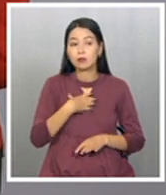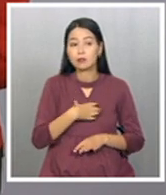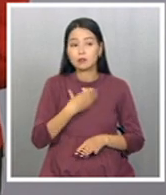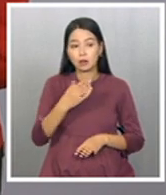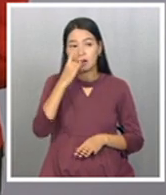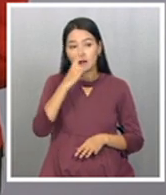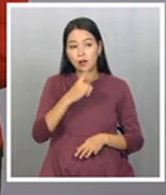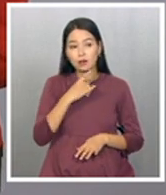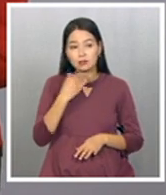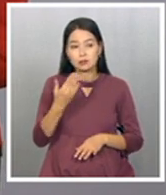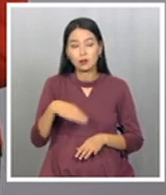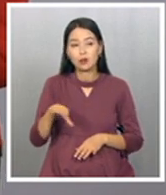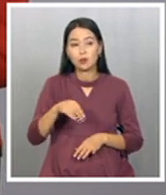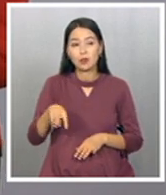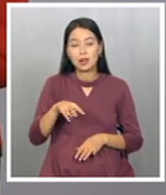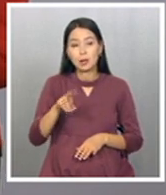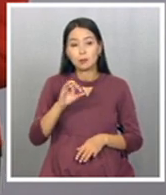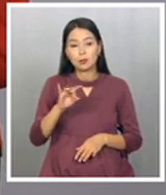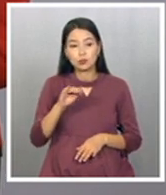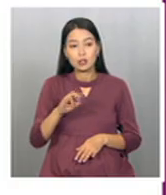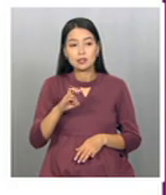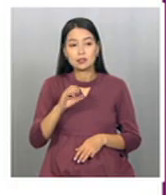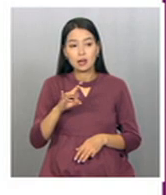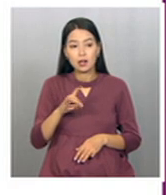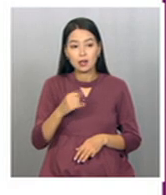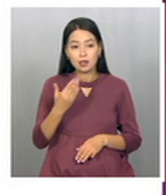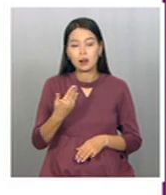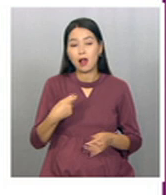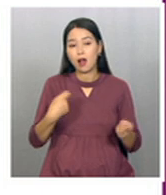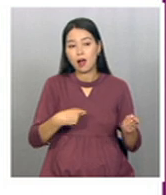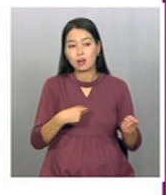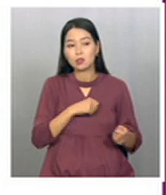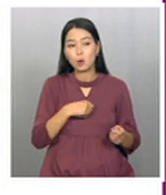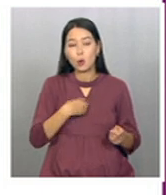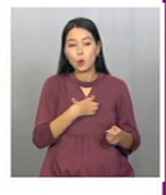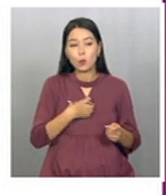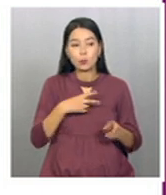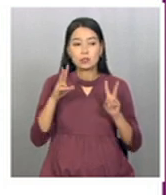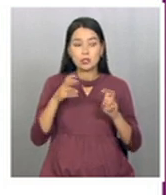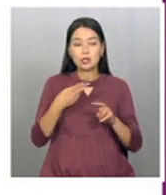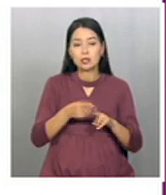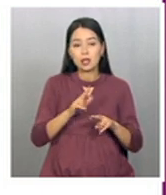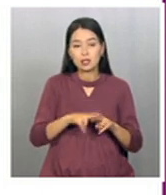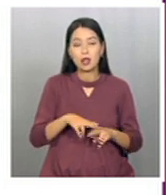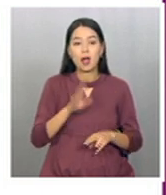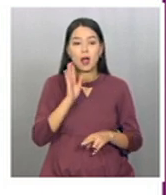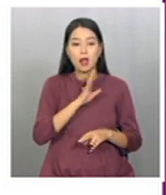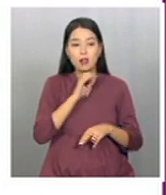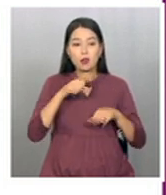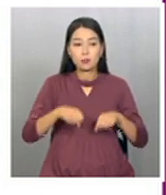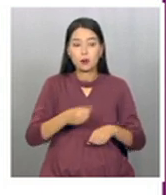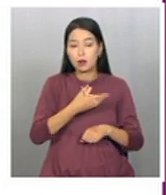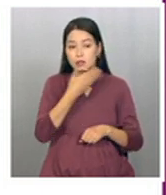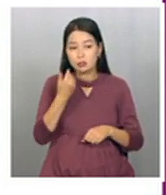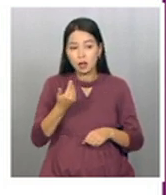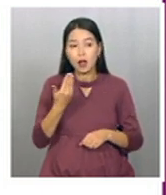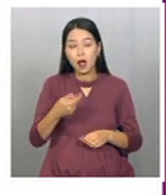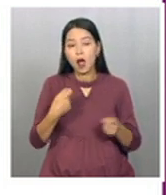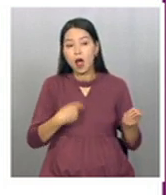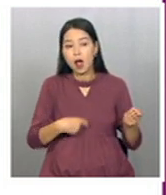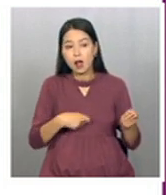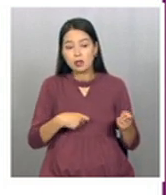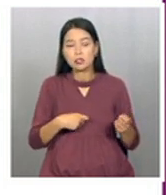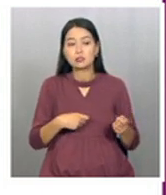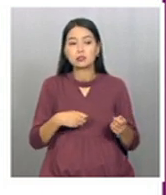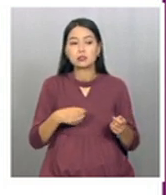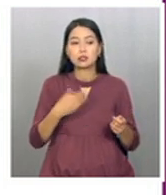әдебиетіндегі Біржан Сара айтысының да өзекті тақырыбы әйел теңсіздігі. Айтыста көтерілген мәселе қазақ және